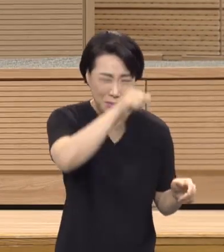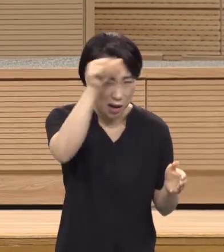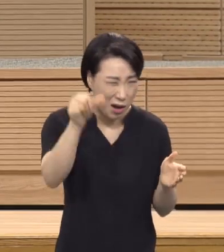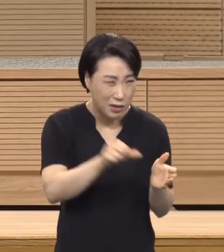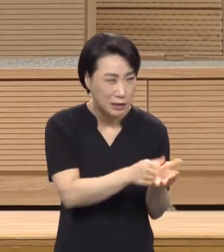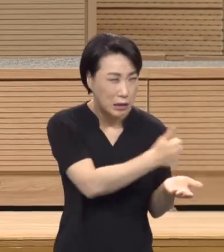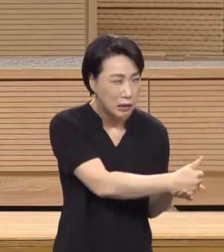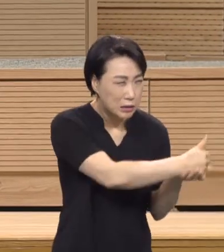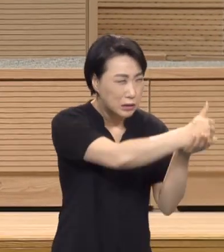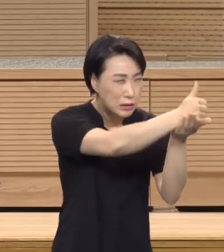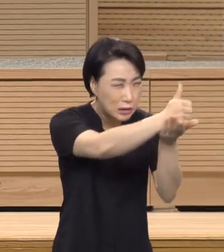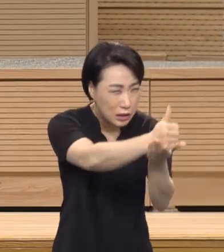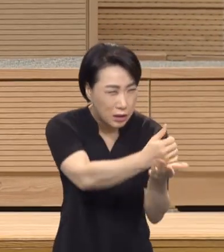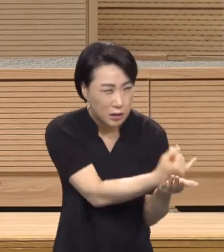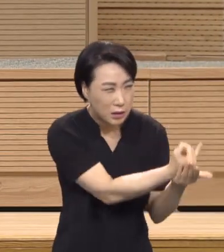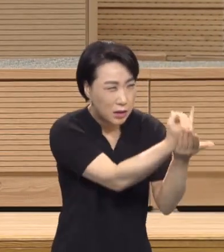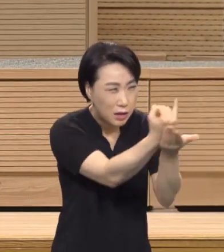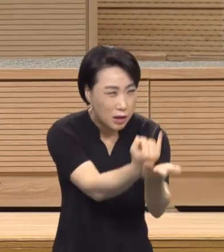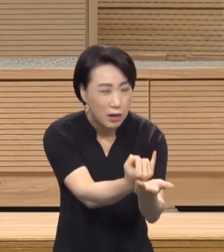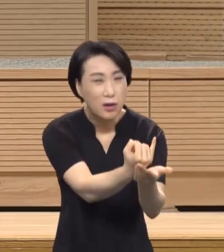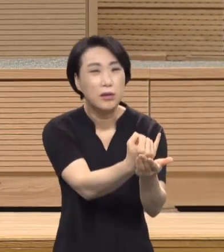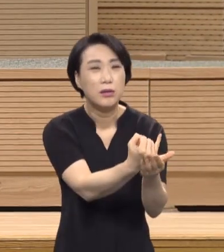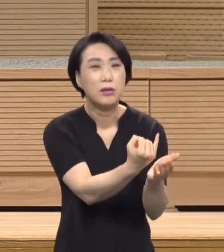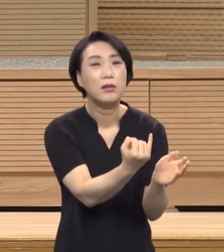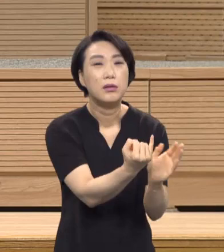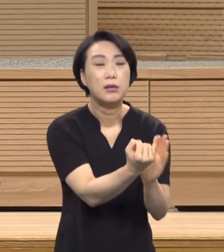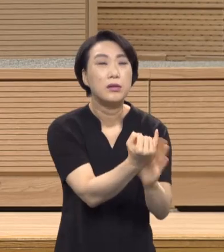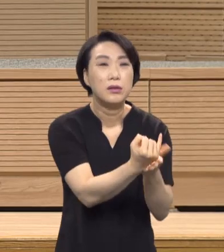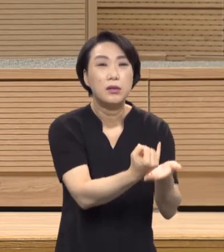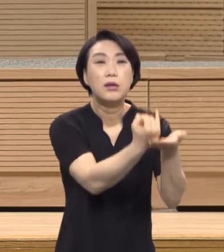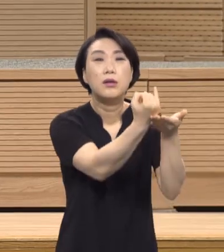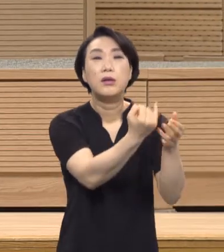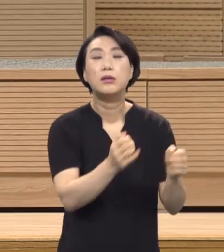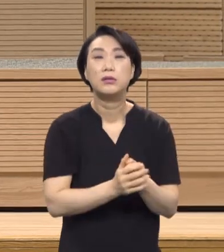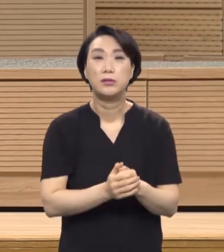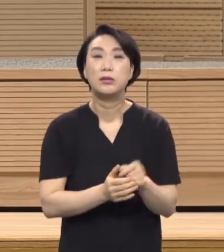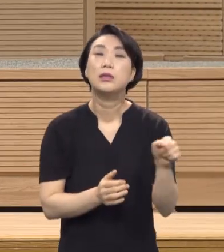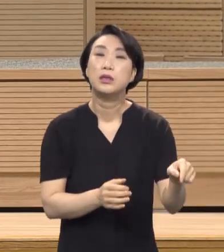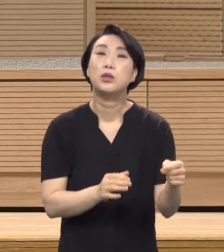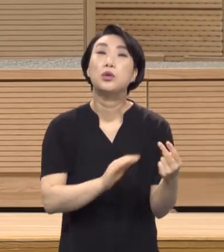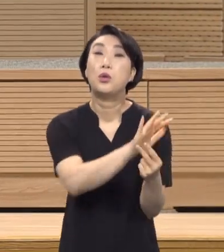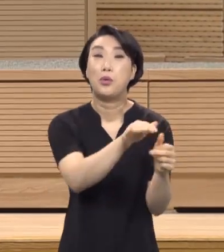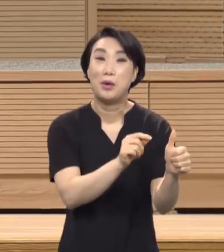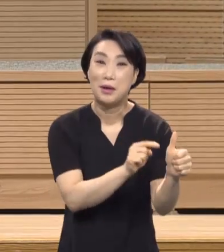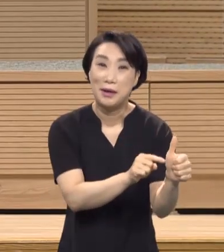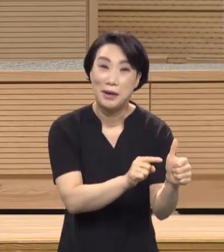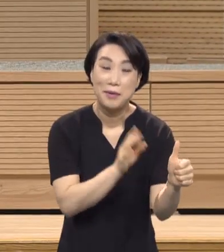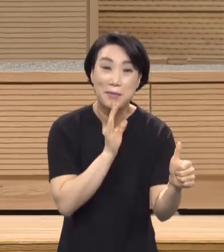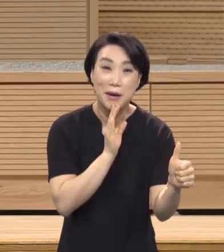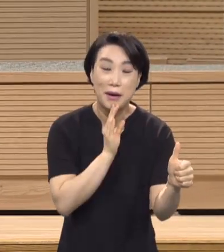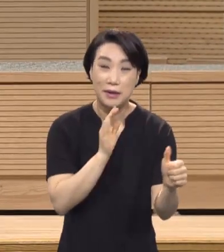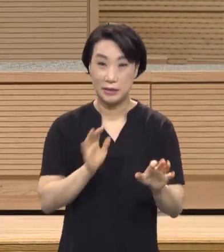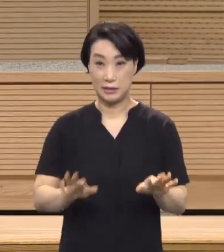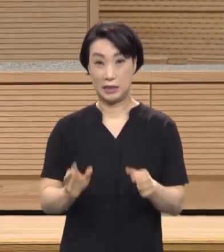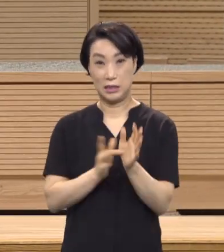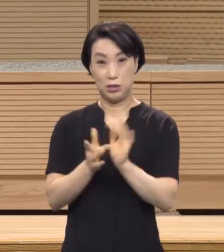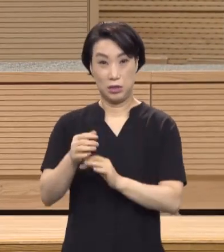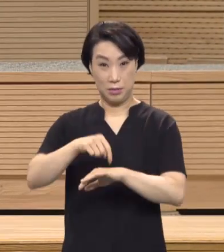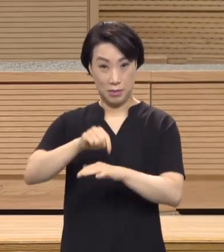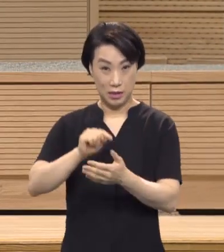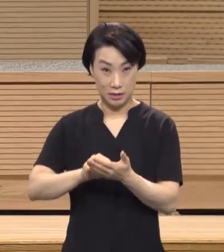평생 모시고 살았던 그런 제자가 예수님의